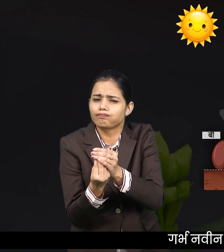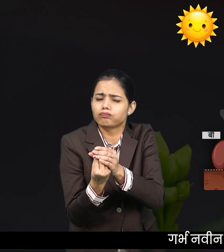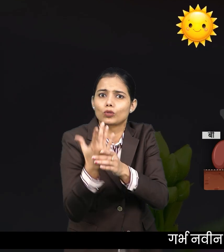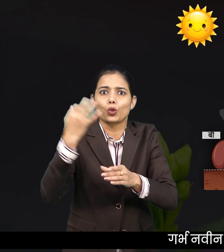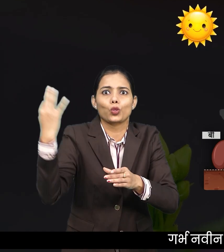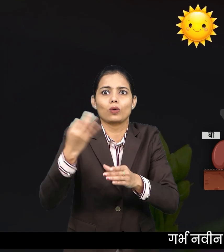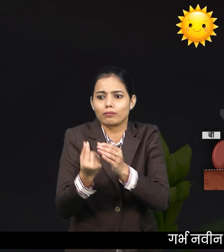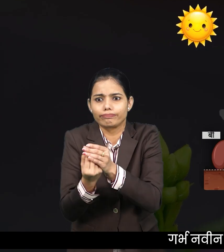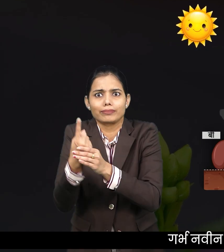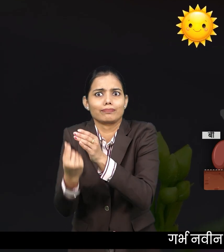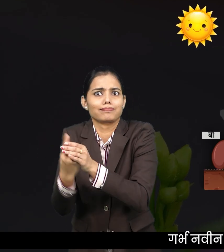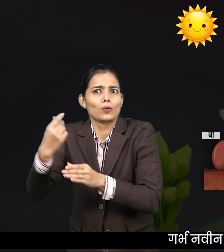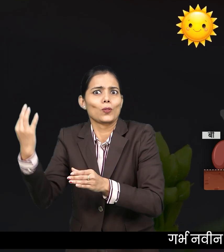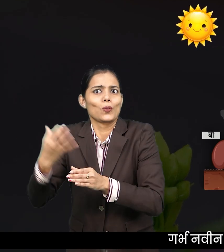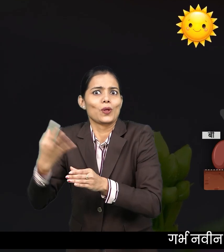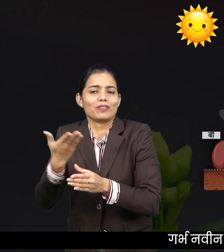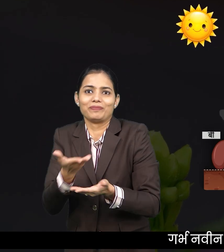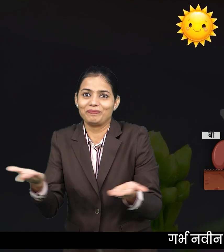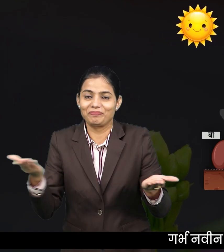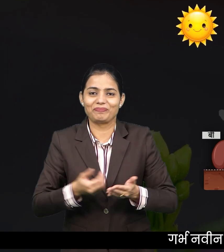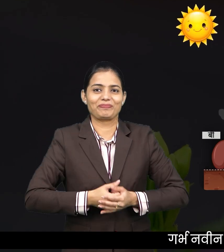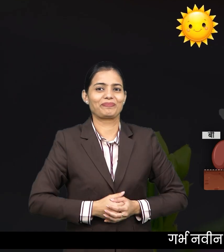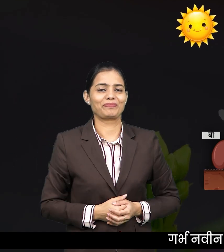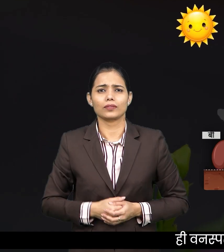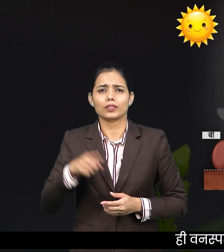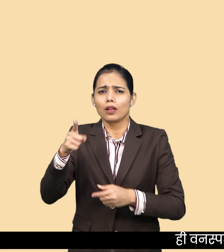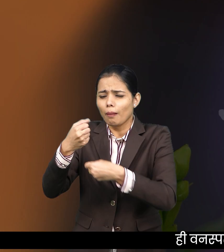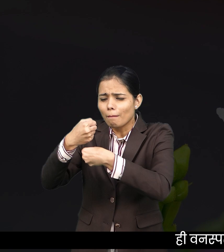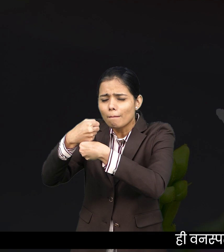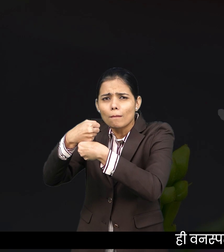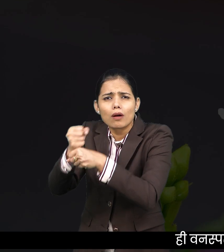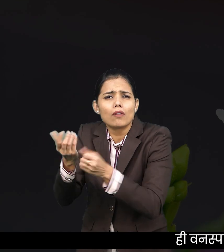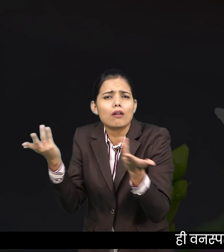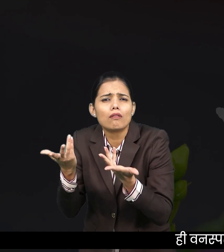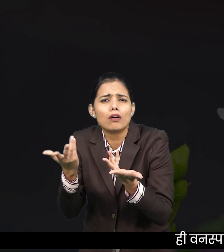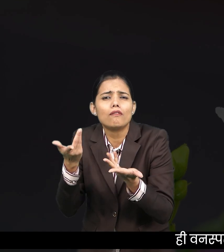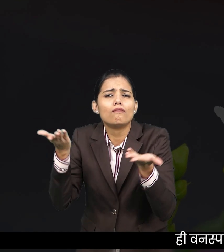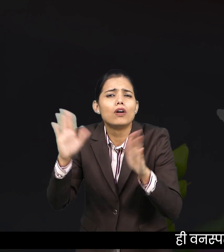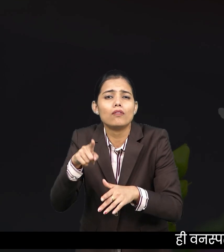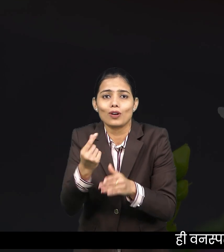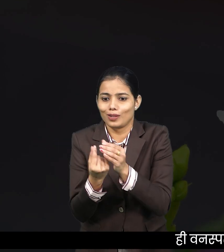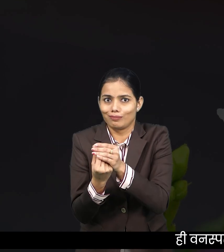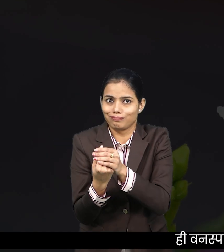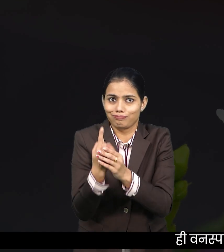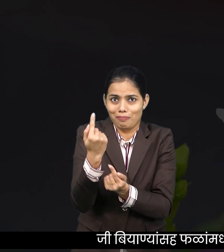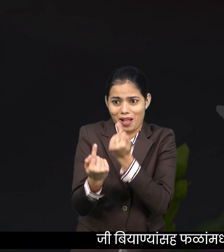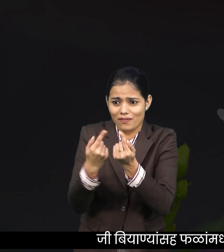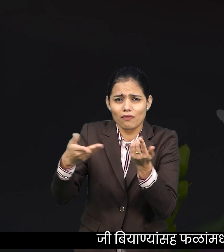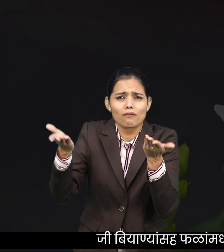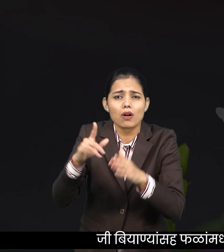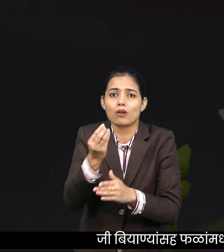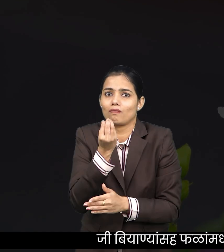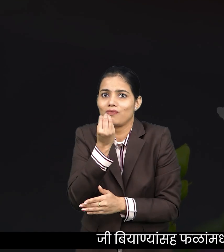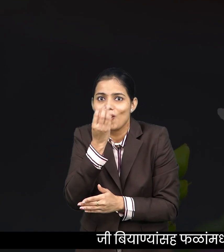नवीन वनस्पतीमध्ये वाढतो. ही वनस्पती फुले तयार करते,